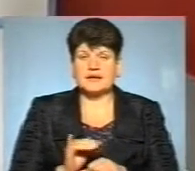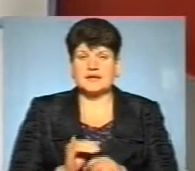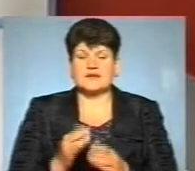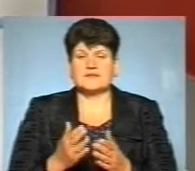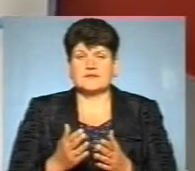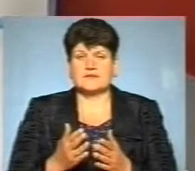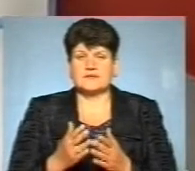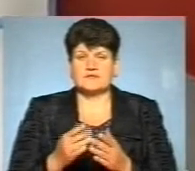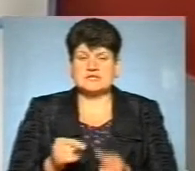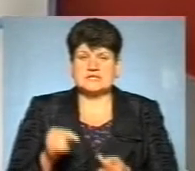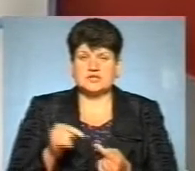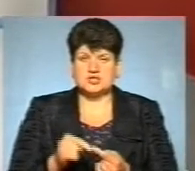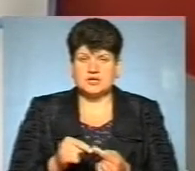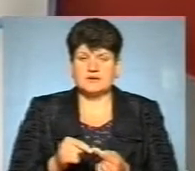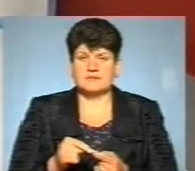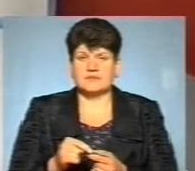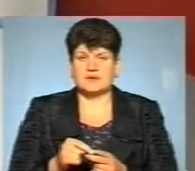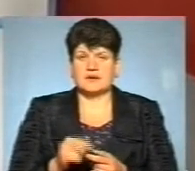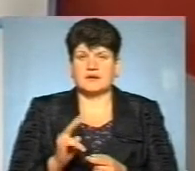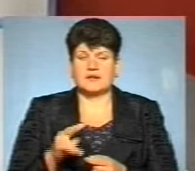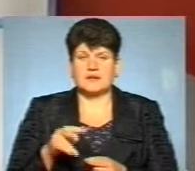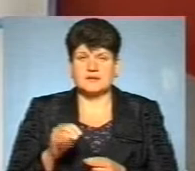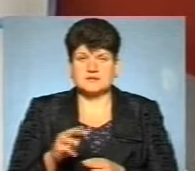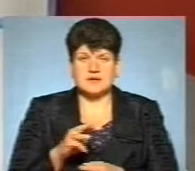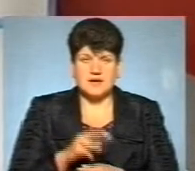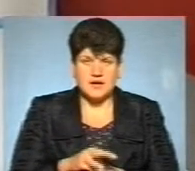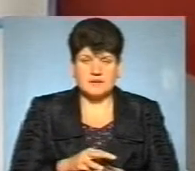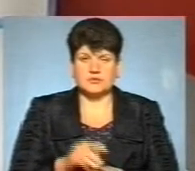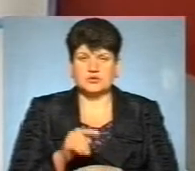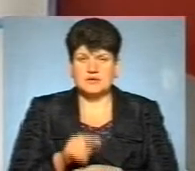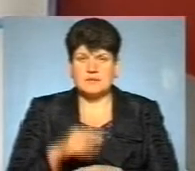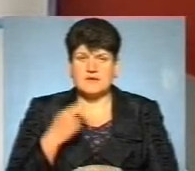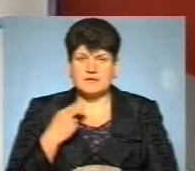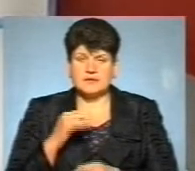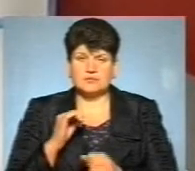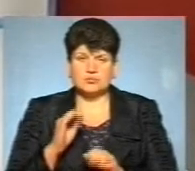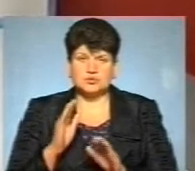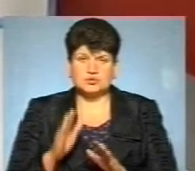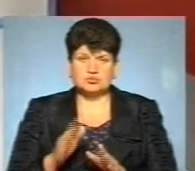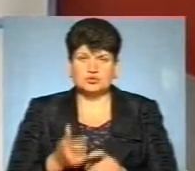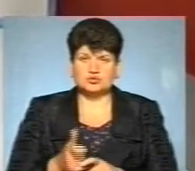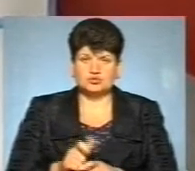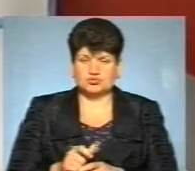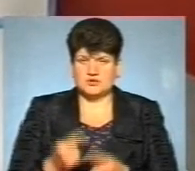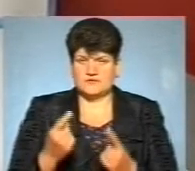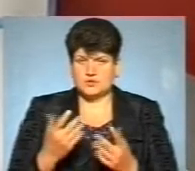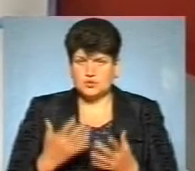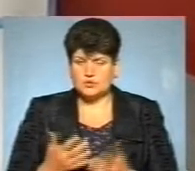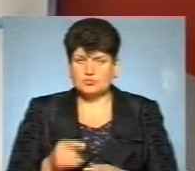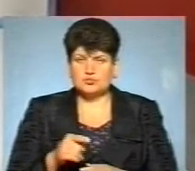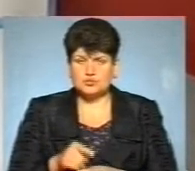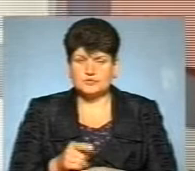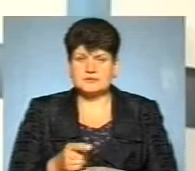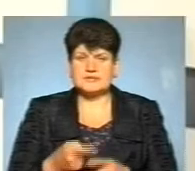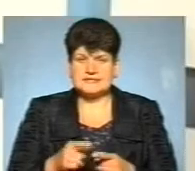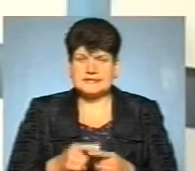визначаємо імуноглобуліни класу М, то, звичайно, там ефективність може бути дуже високою, тому що вона, власне,